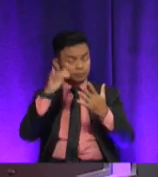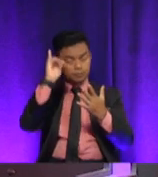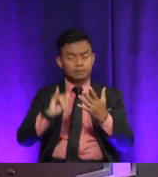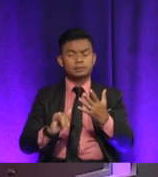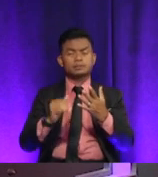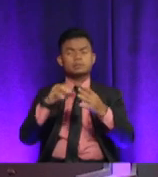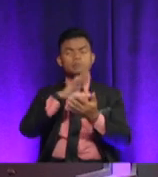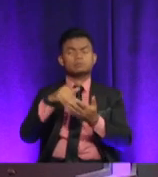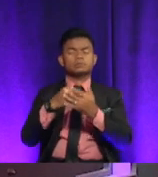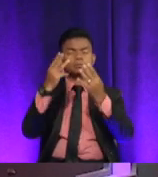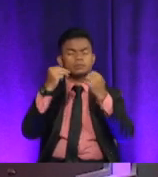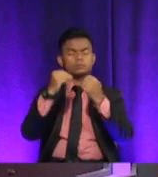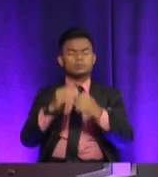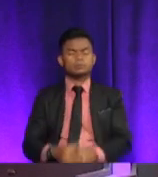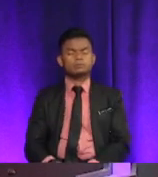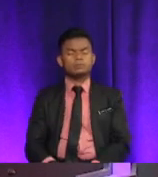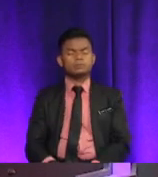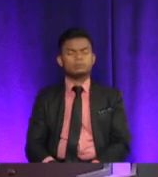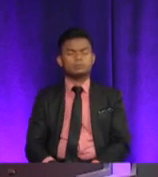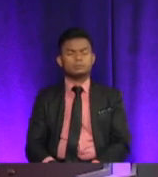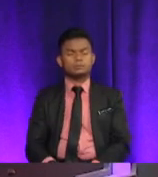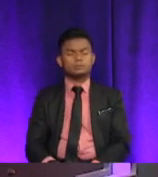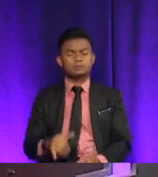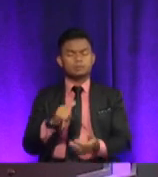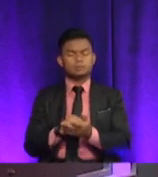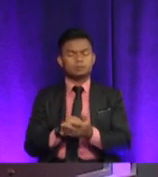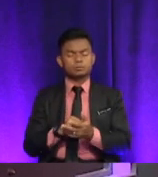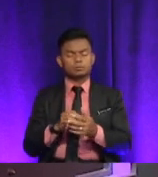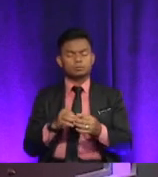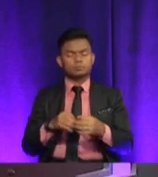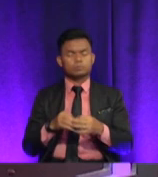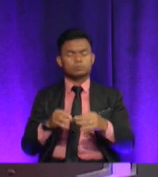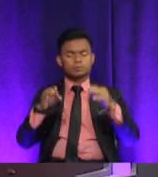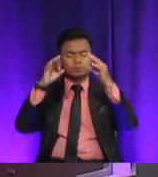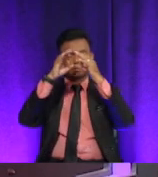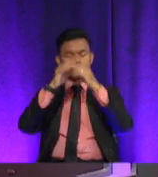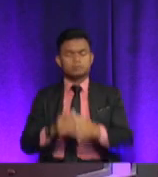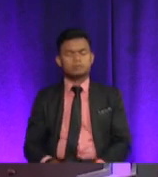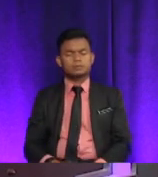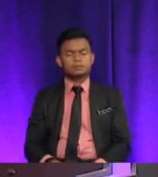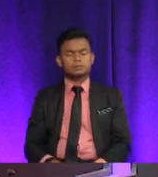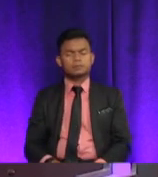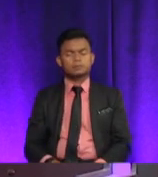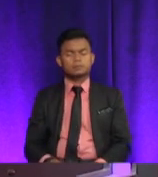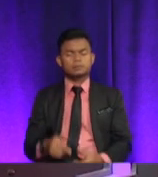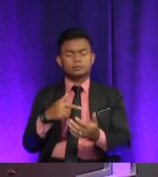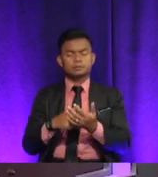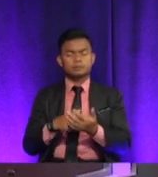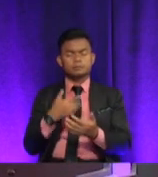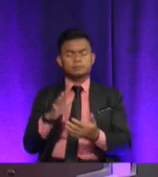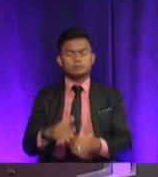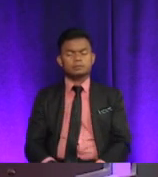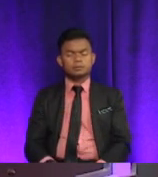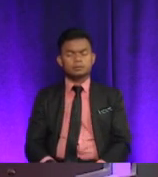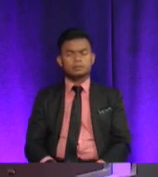Baginda Raja oke itu kupasan untuk 8 rangka untuk persoalan-persoalannya bermula